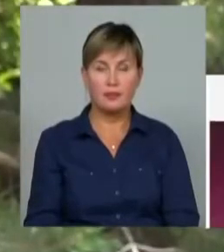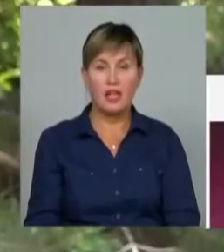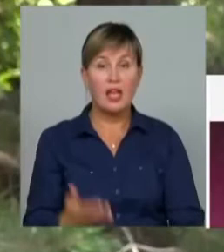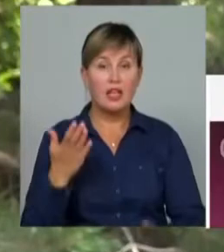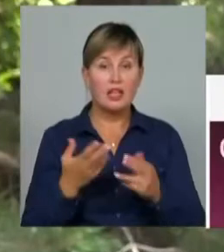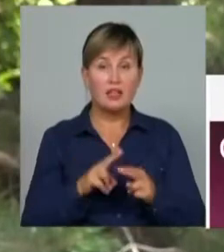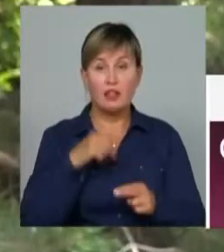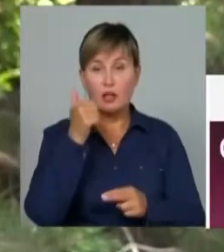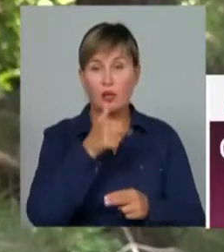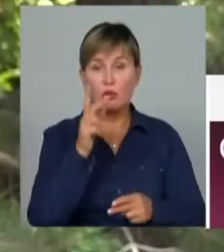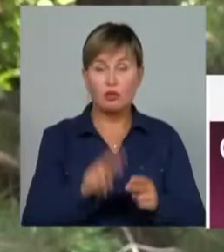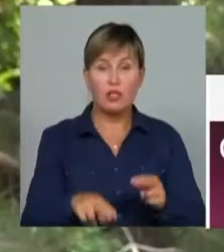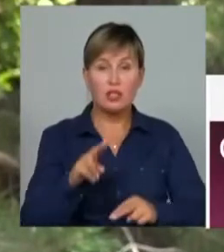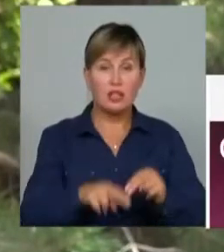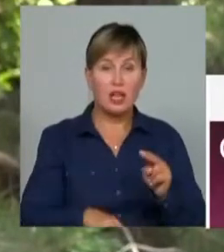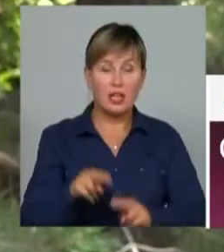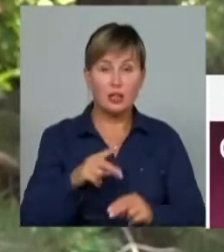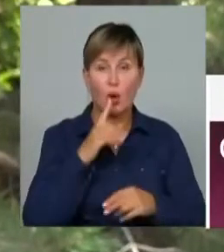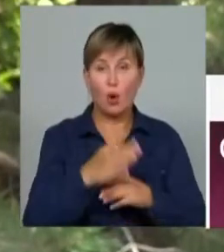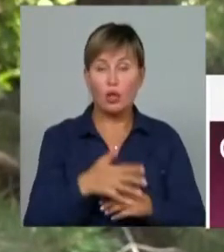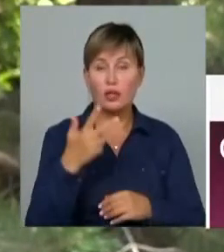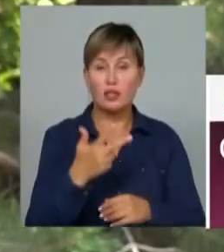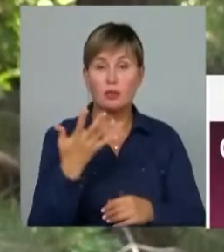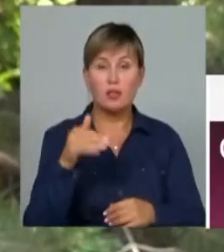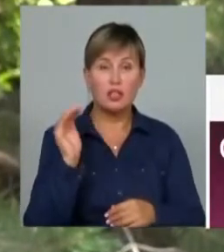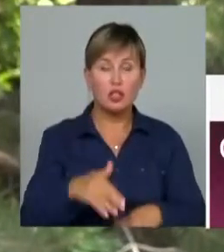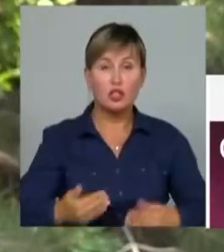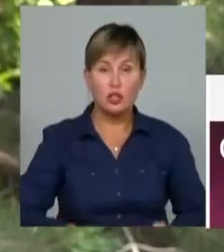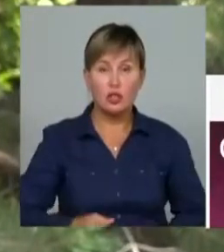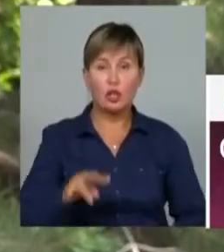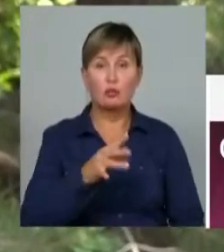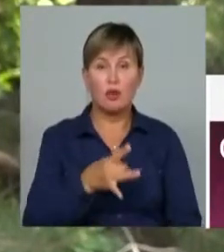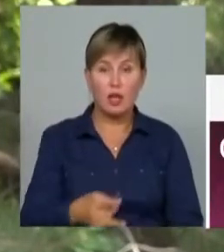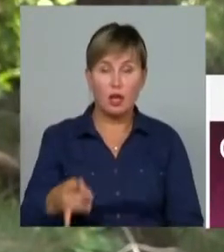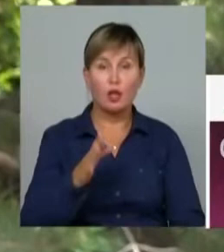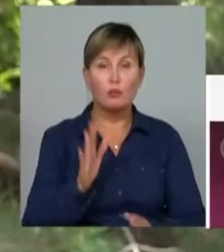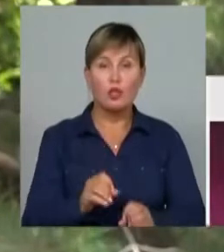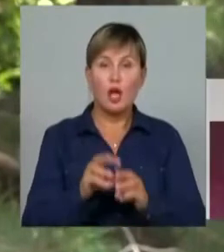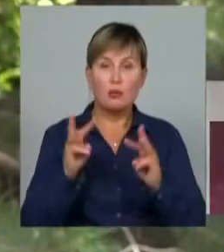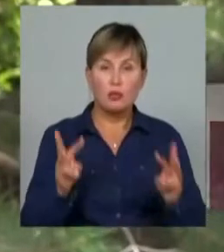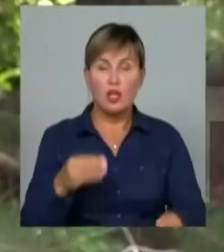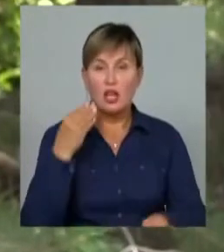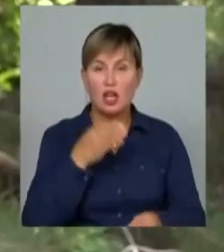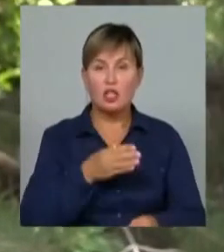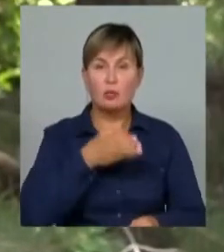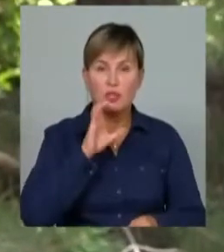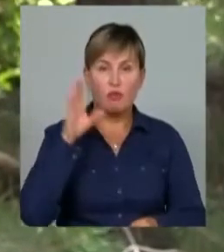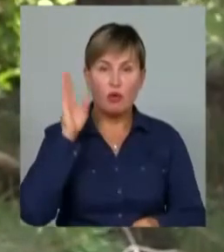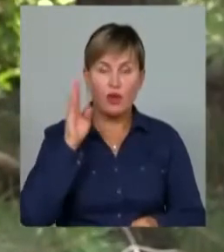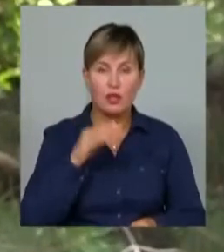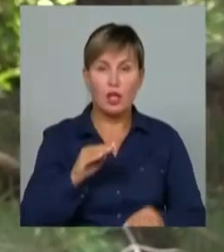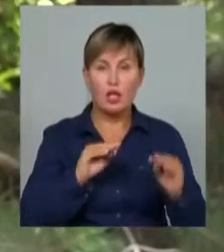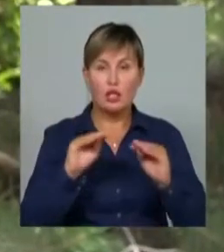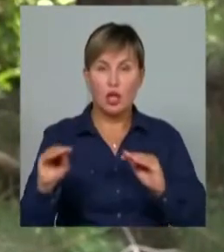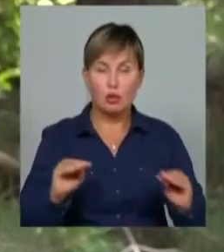Если в этом году завершат строительство станции, около 35 тысяч жителей Наурзбайского района будут обеспечены качественной питьевой водой.